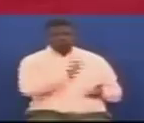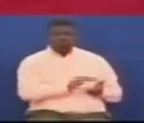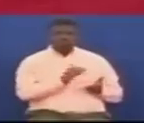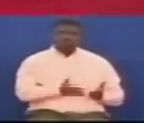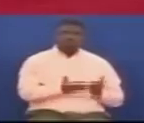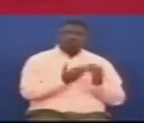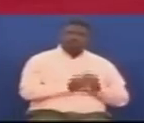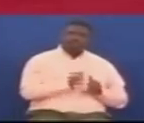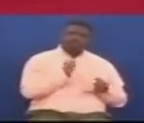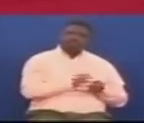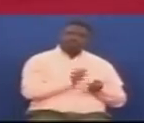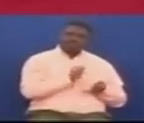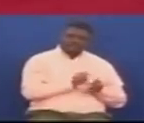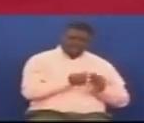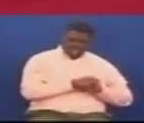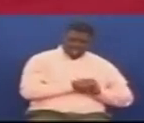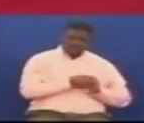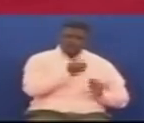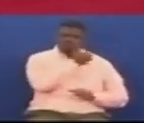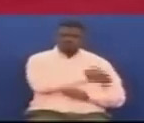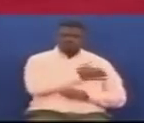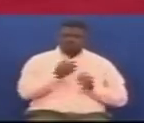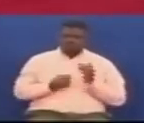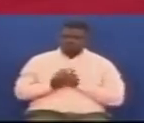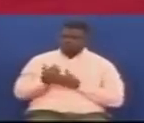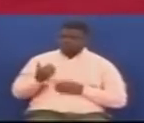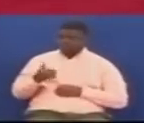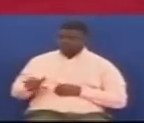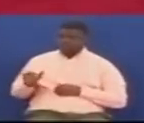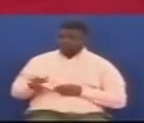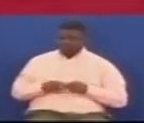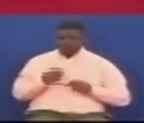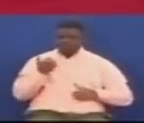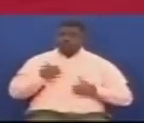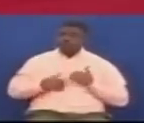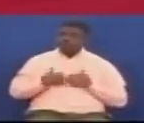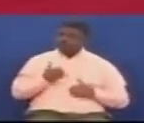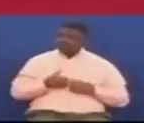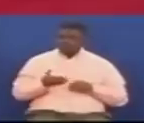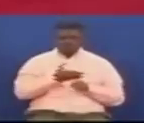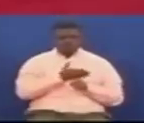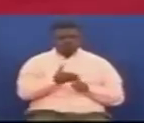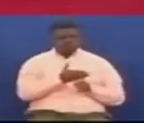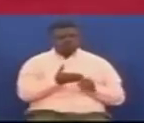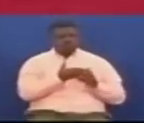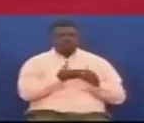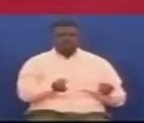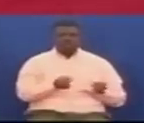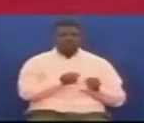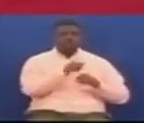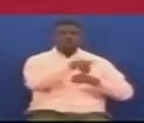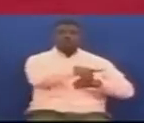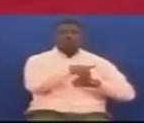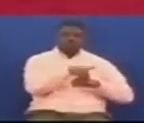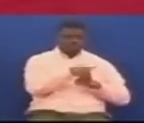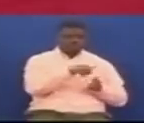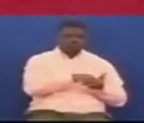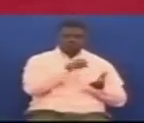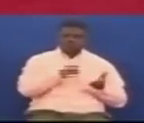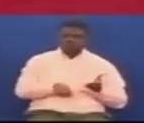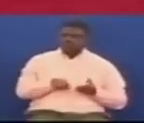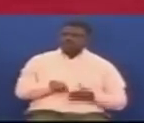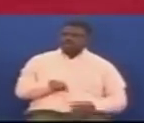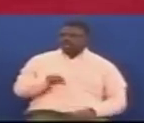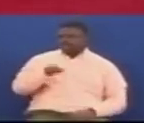ya bidhaa na huduma kutoka nje, hali ya wasiwasi kuhusu madhara ya Uingereza kujitoa jumuiya ya Ulaya,